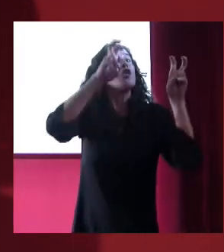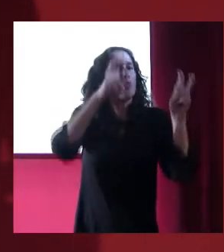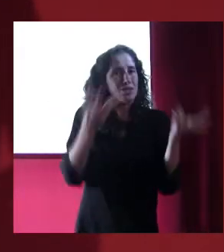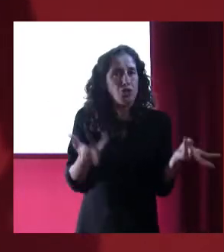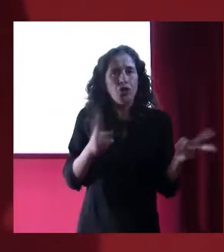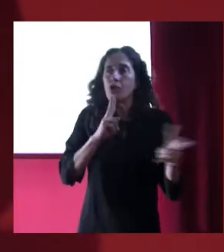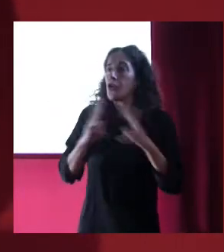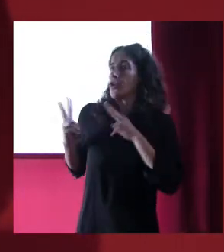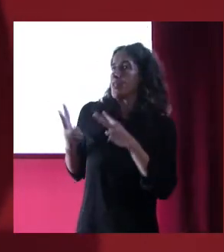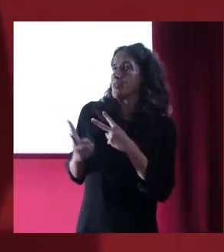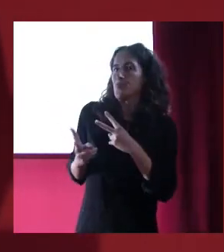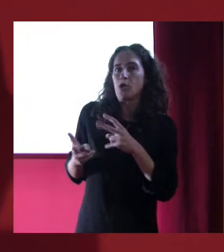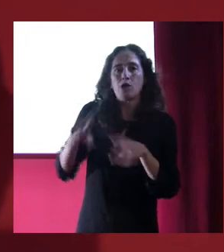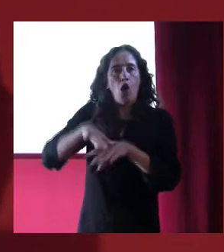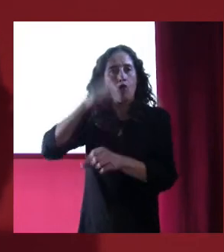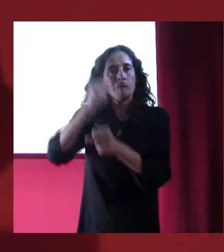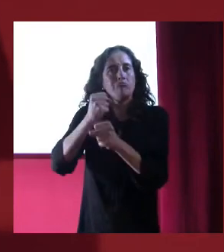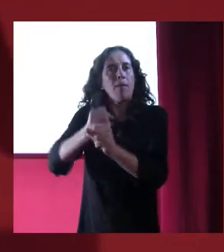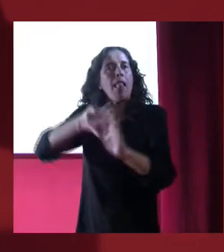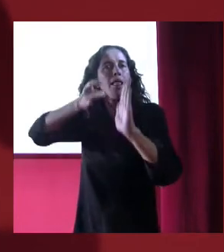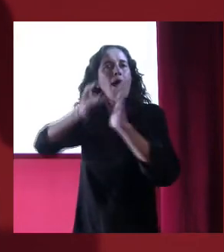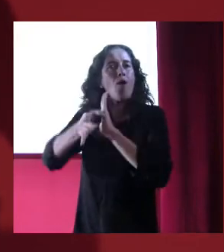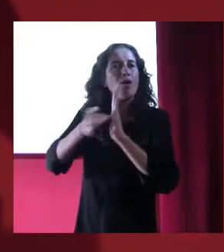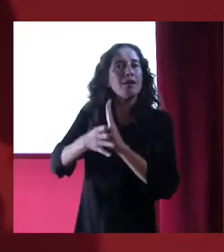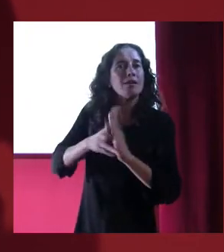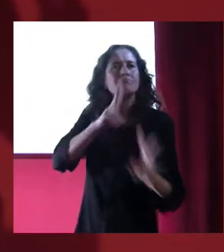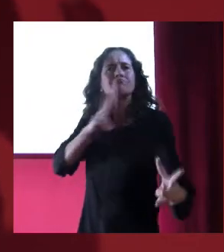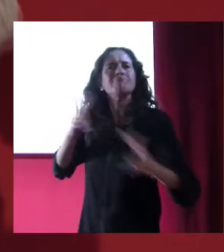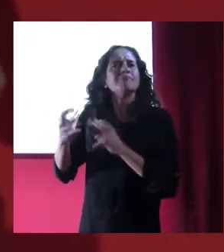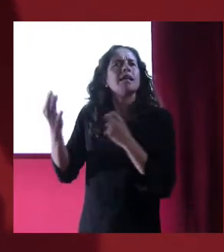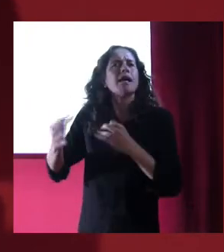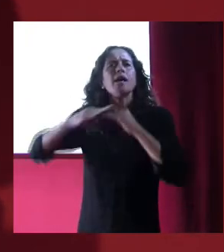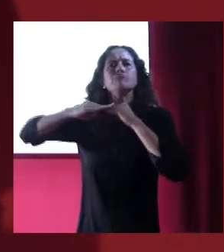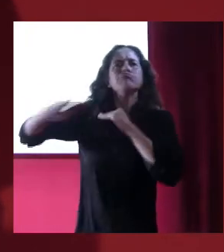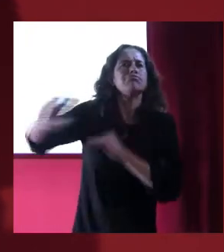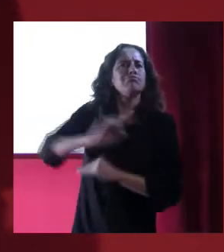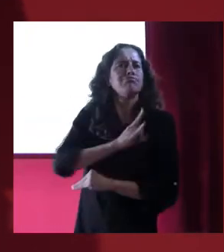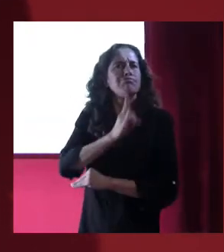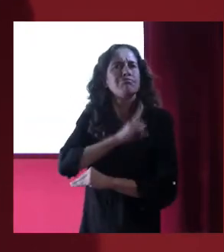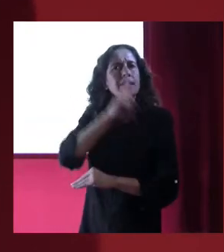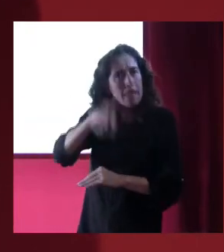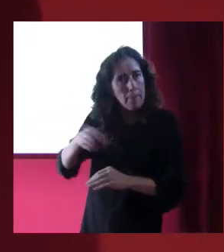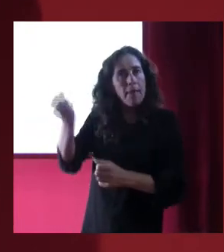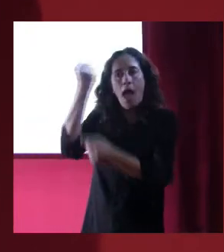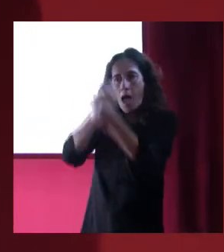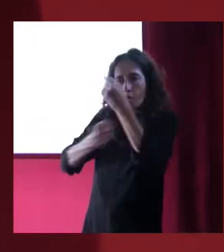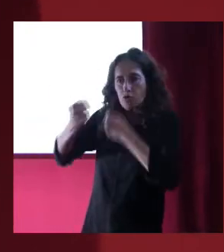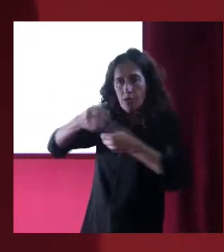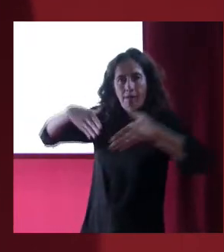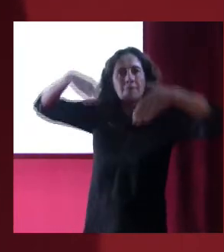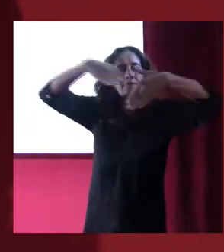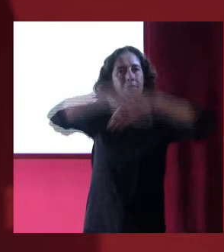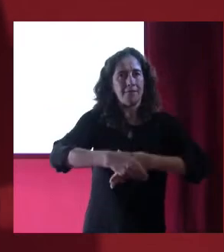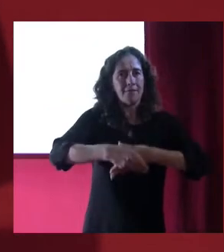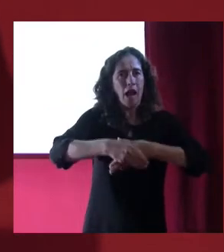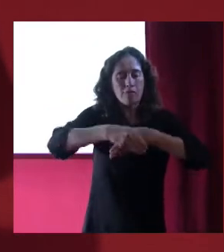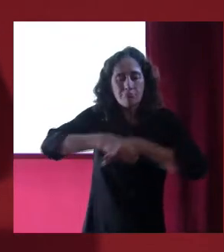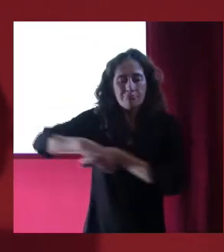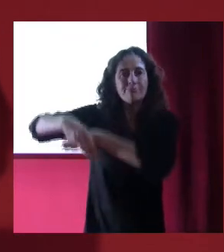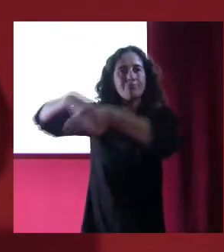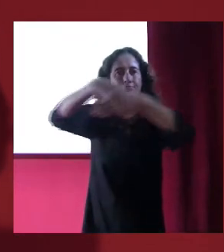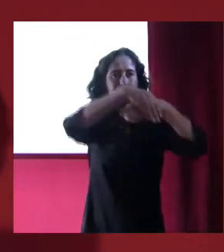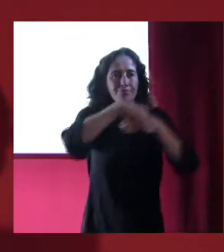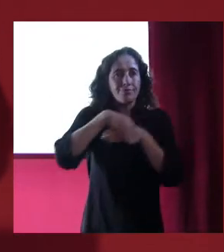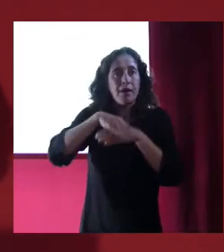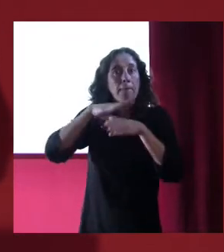la resposta és llocs d'ocupació de qualitat, la resposta és sostenibilitat i economia anant de la mà. Aquesta és la manera de